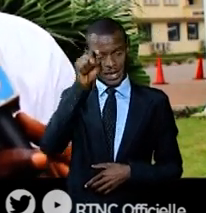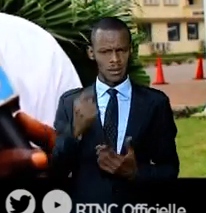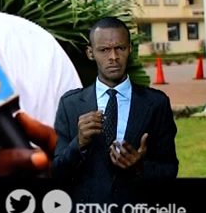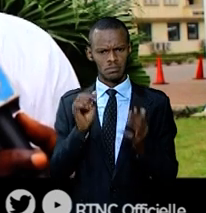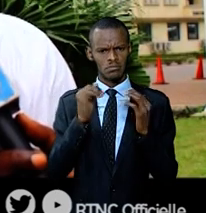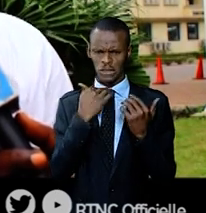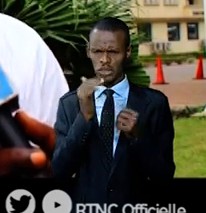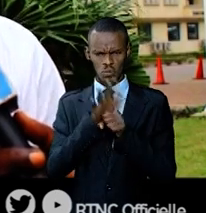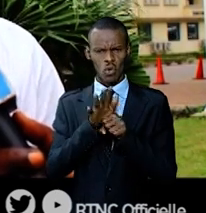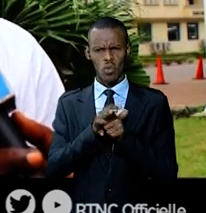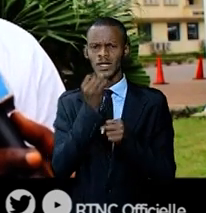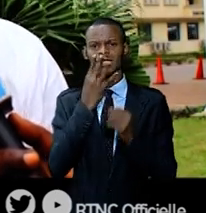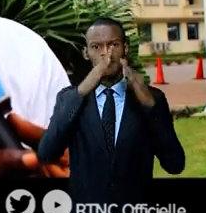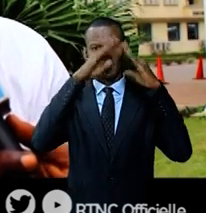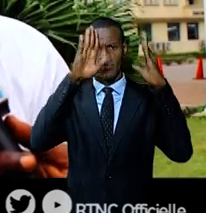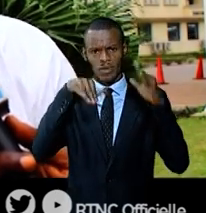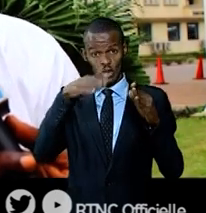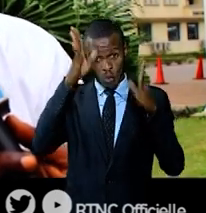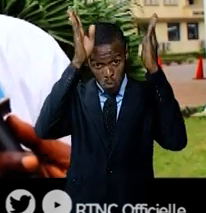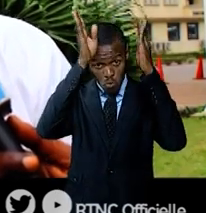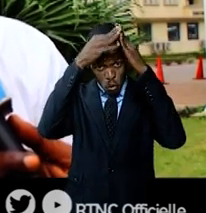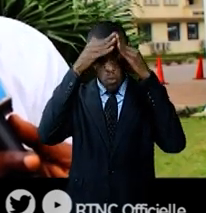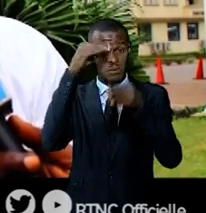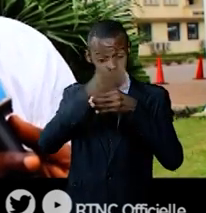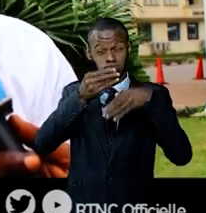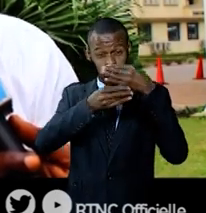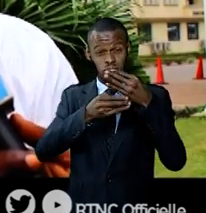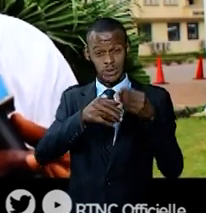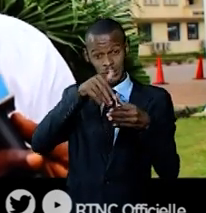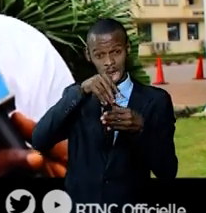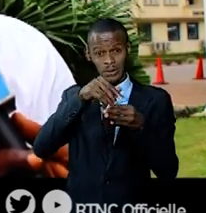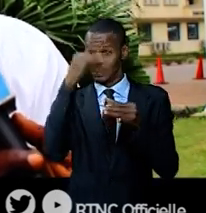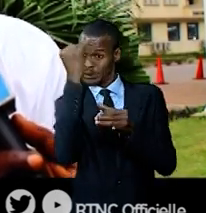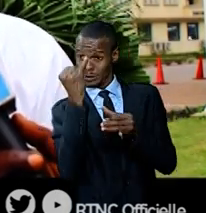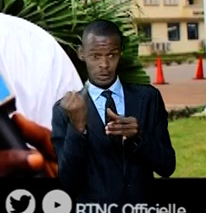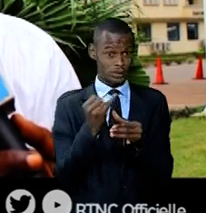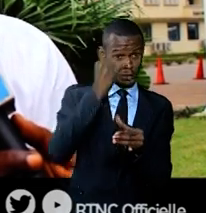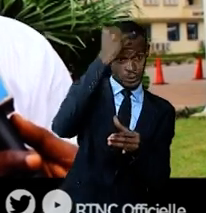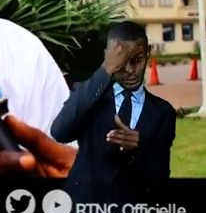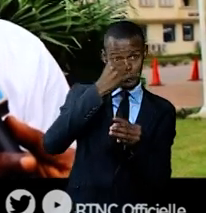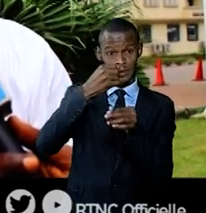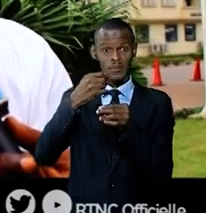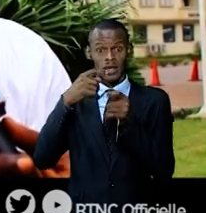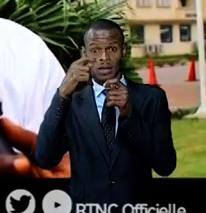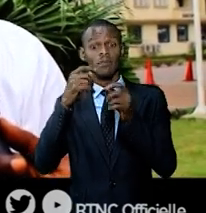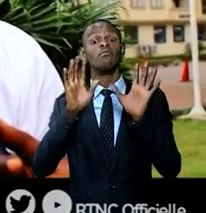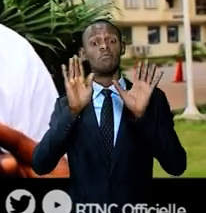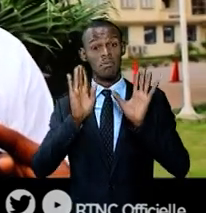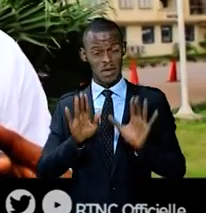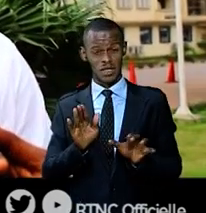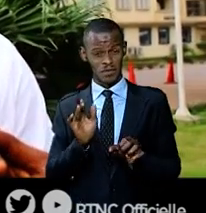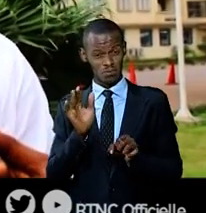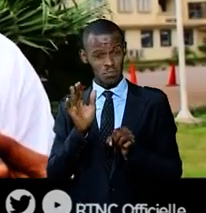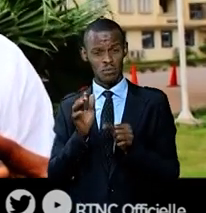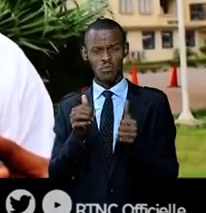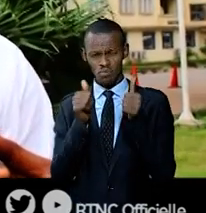le palais de Badolite, qui sont repris dans le plan directeur comme des sites à réhabiliter, pas